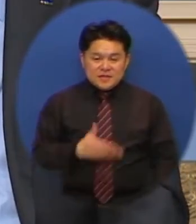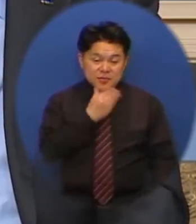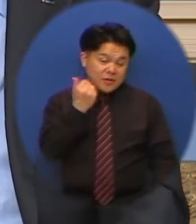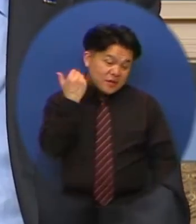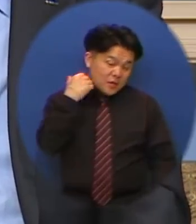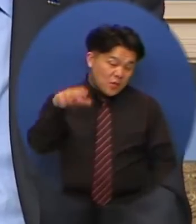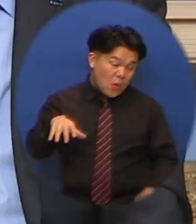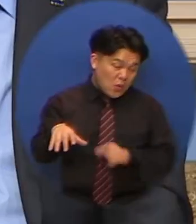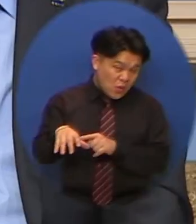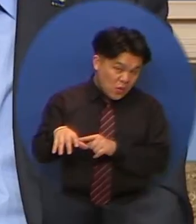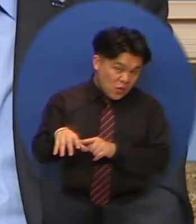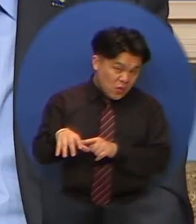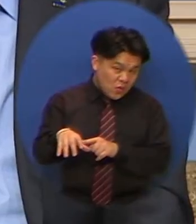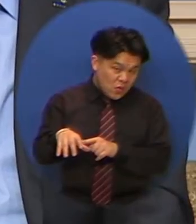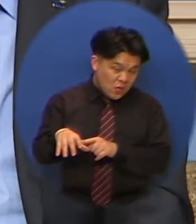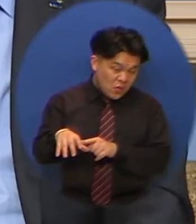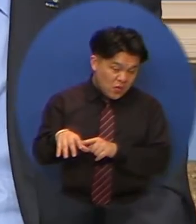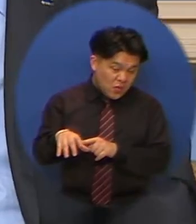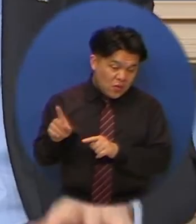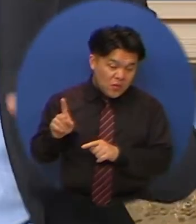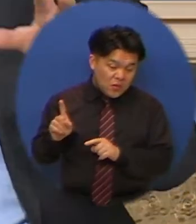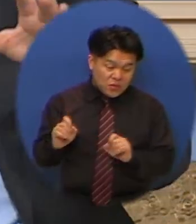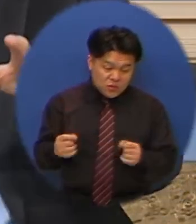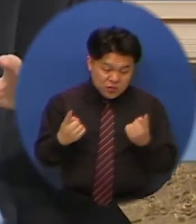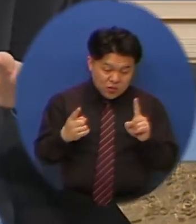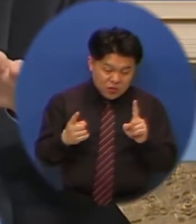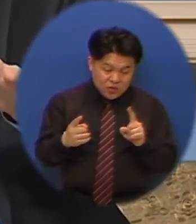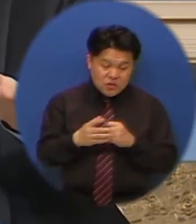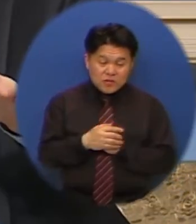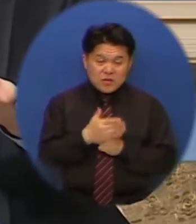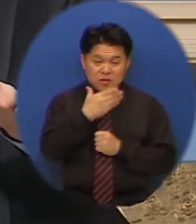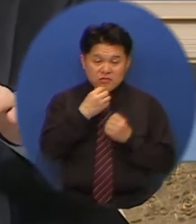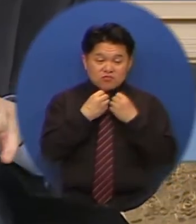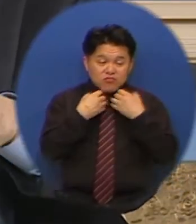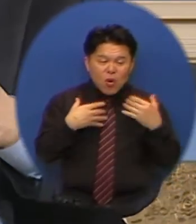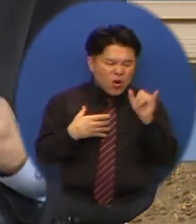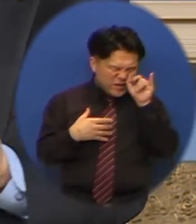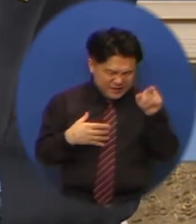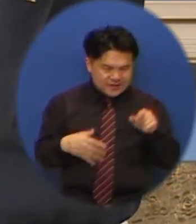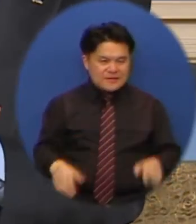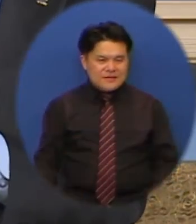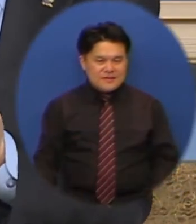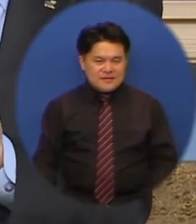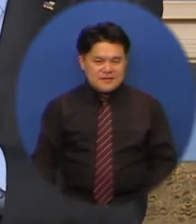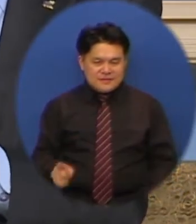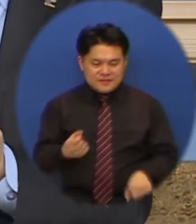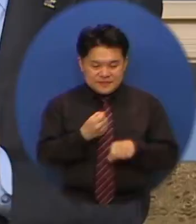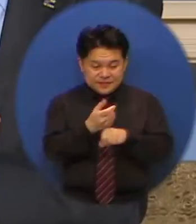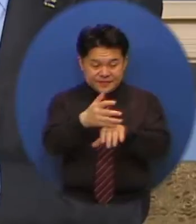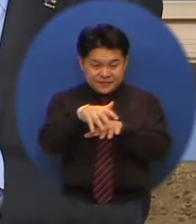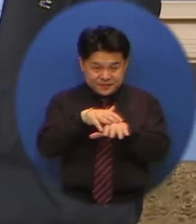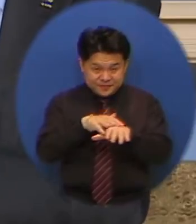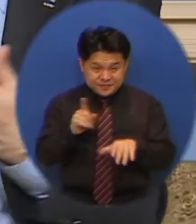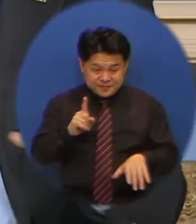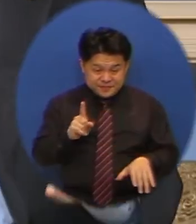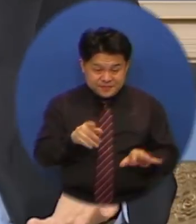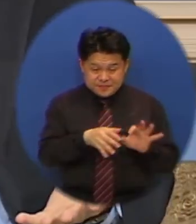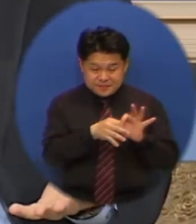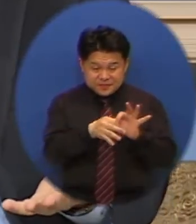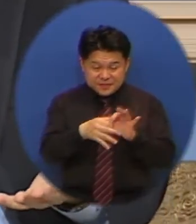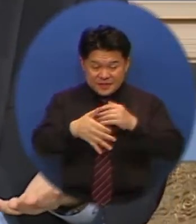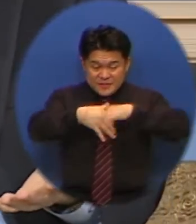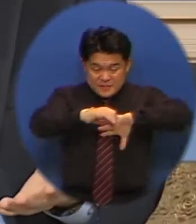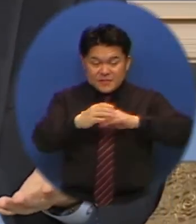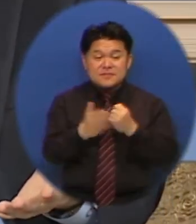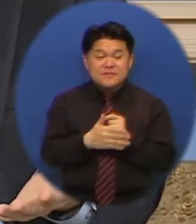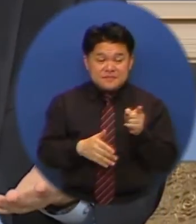사각지대가 생기면 동시에 중복 복지 문제가 생기는데 네. 이게 이제 전달 체계가 제대로 연결이 안 돼서 이런